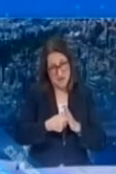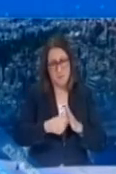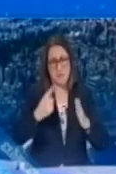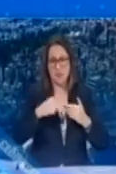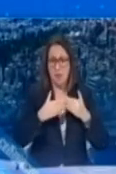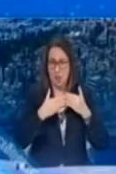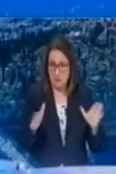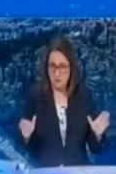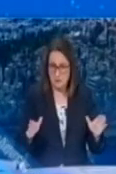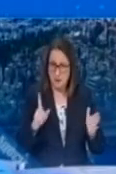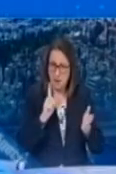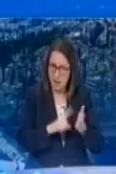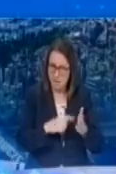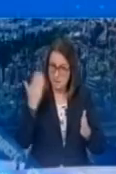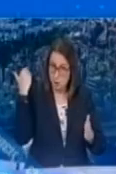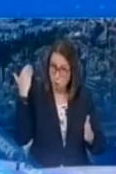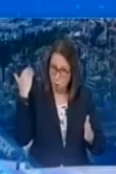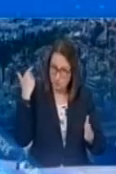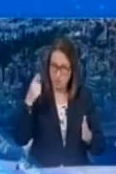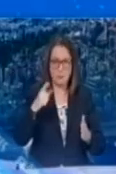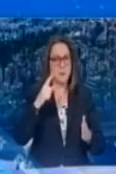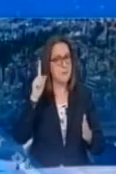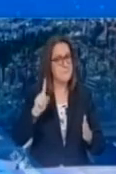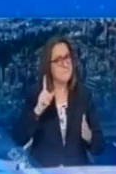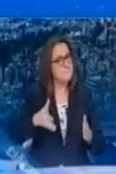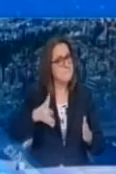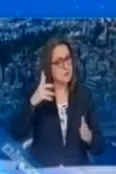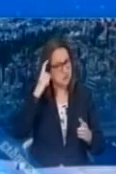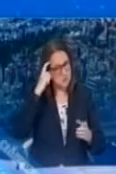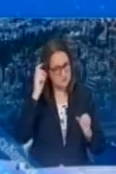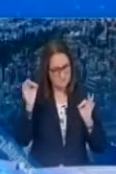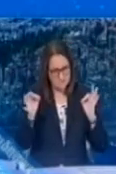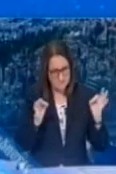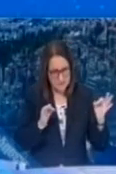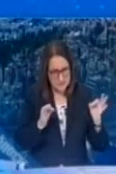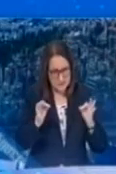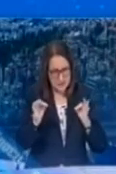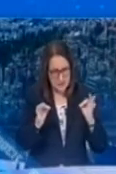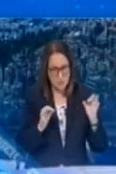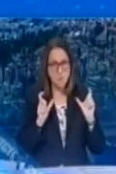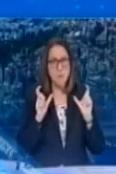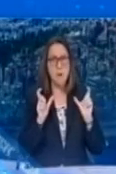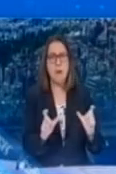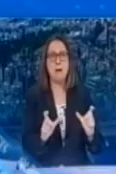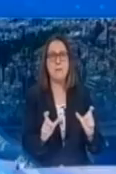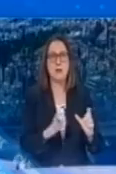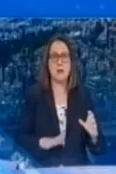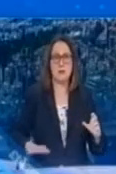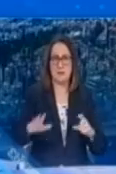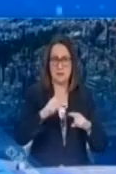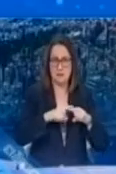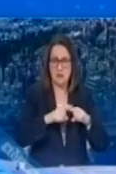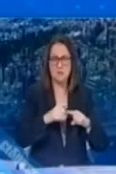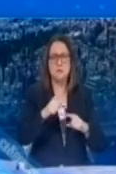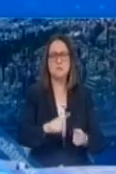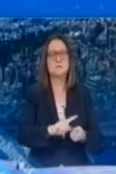κατάσταση έκτακτης ανάγκης, ωστόσο η δραματική αυτή κατάσταση δεν ήταν αναπόφευκτη. Η ασφυξία του συστήματος υγείας, η